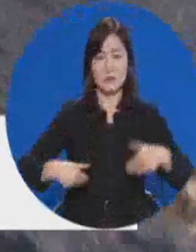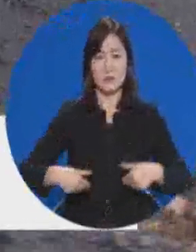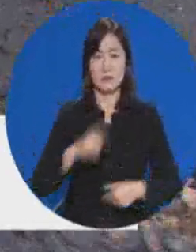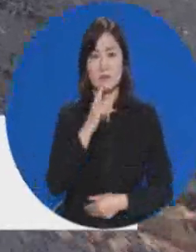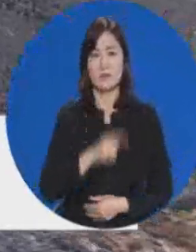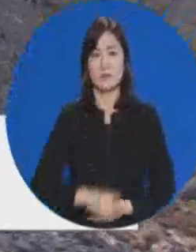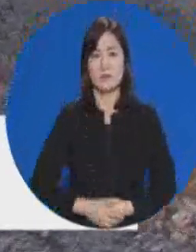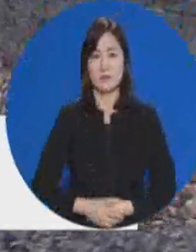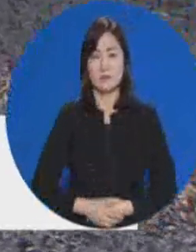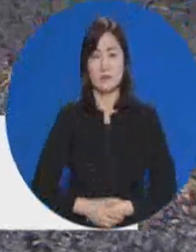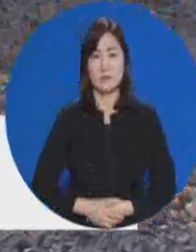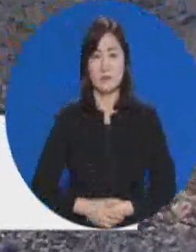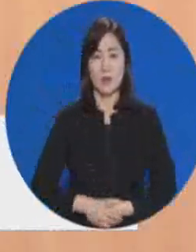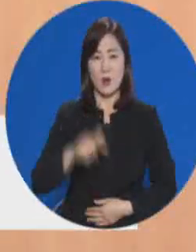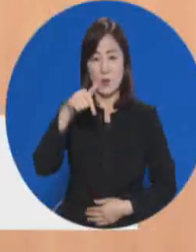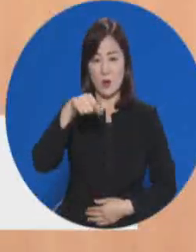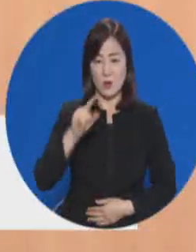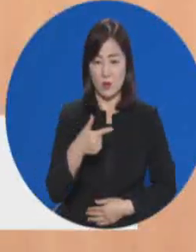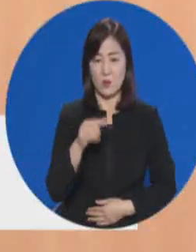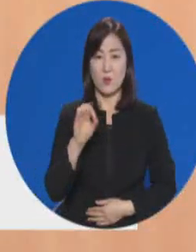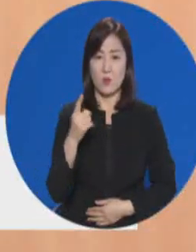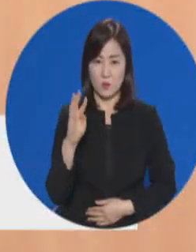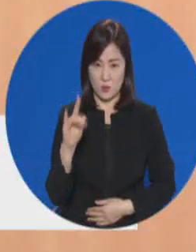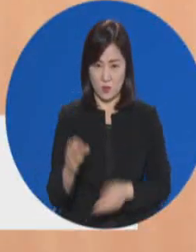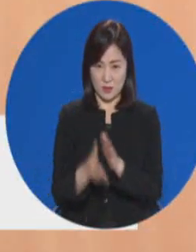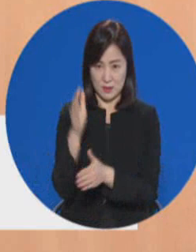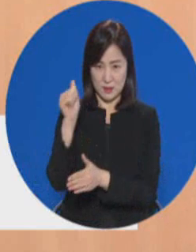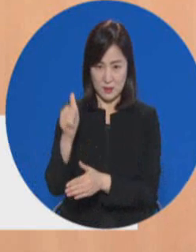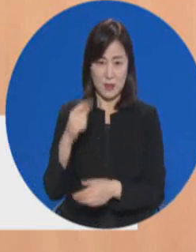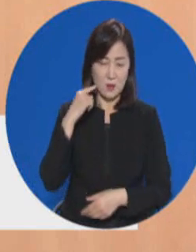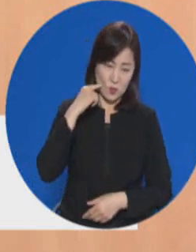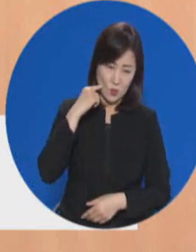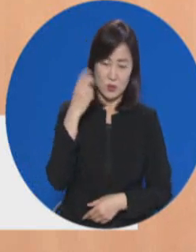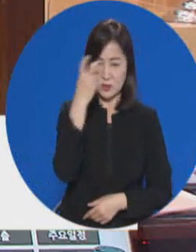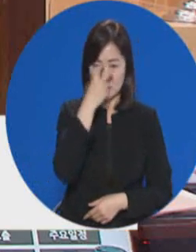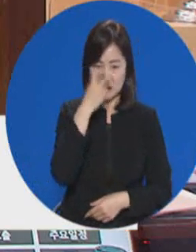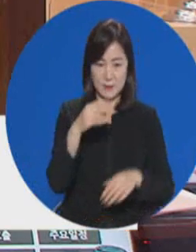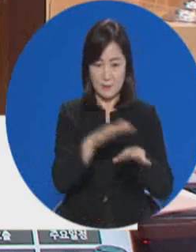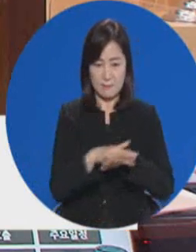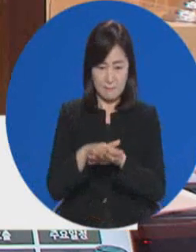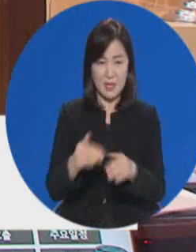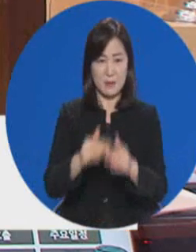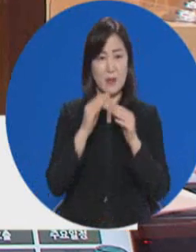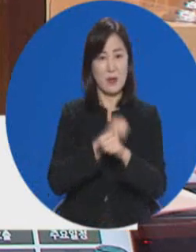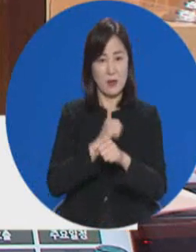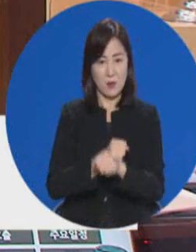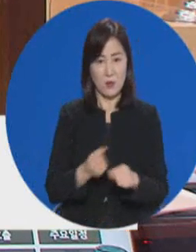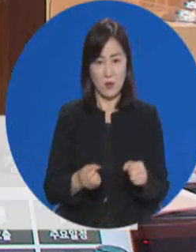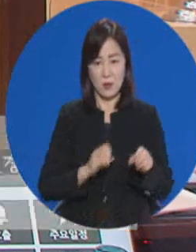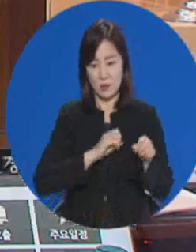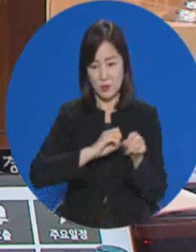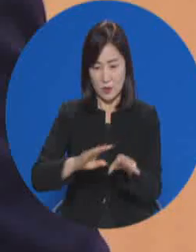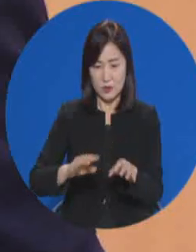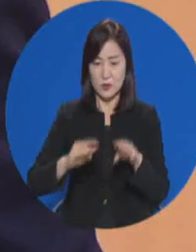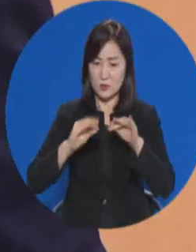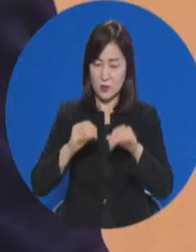강조했습니다. 이와 관련해 건호봉 여수시장은 중금속 측정망을 설치하고 반입되는 성토재에 문제가